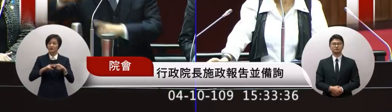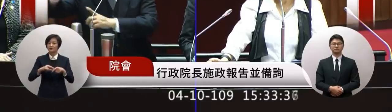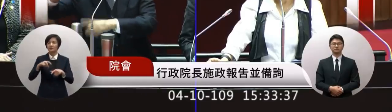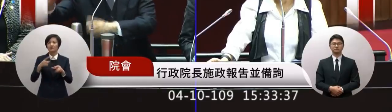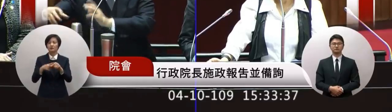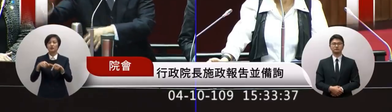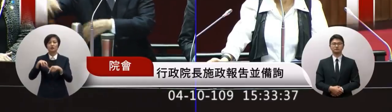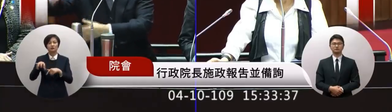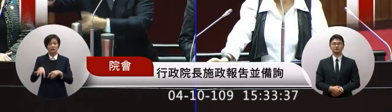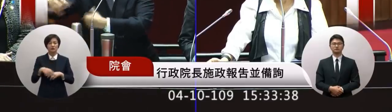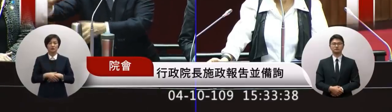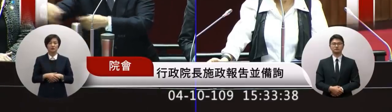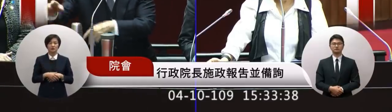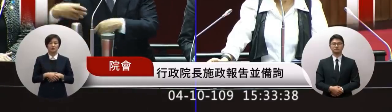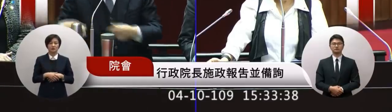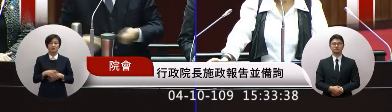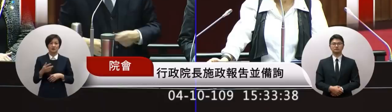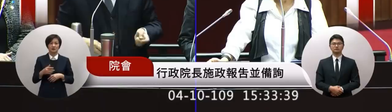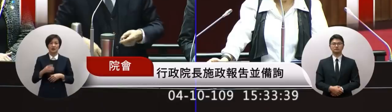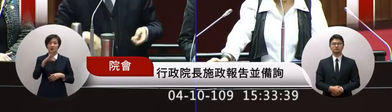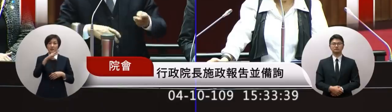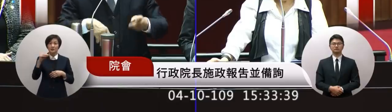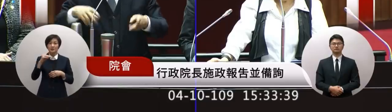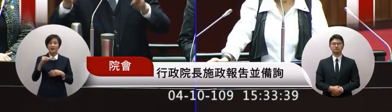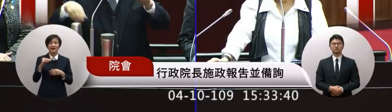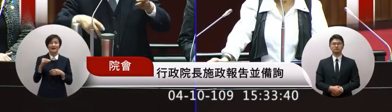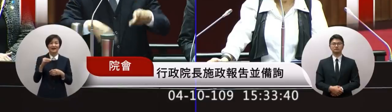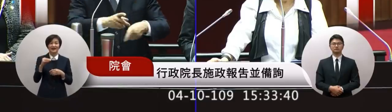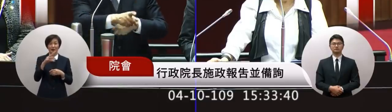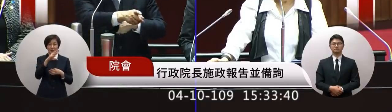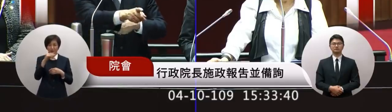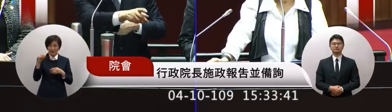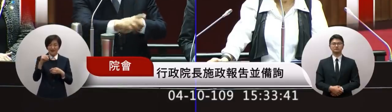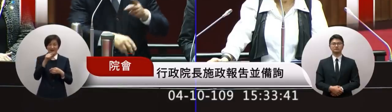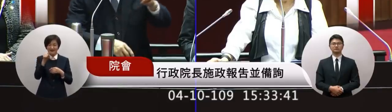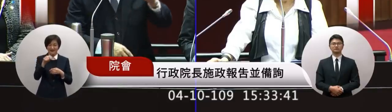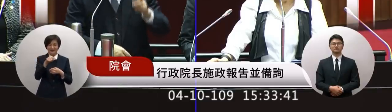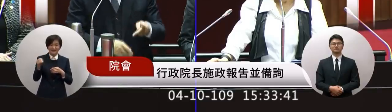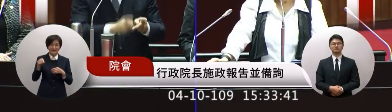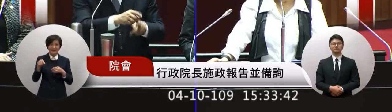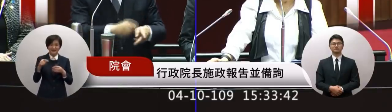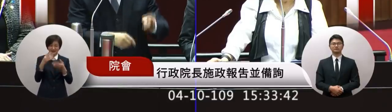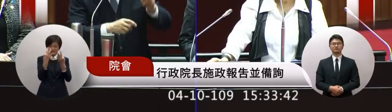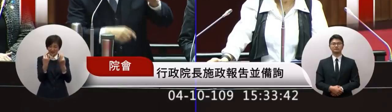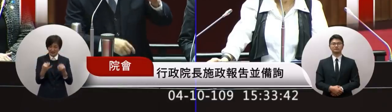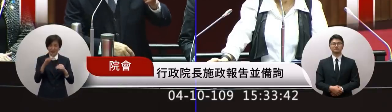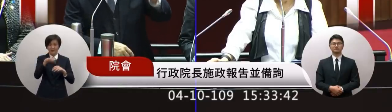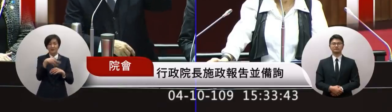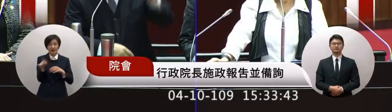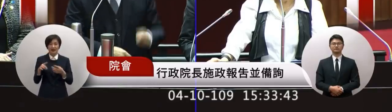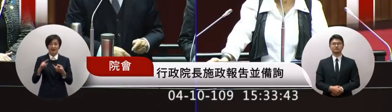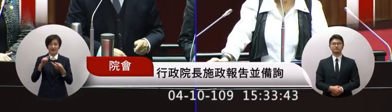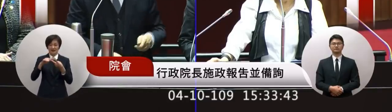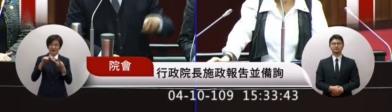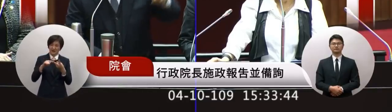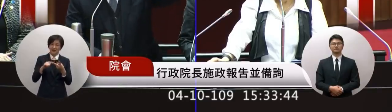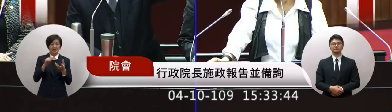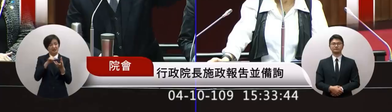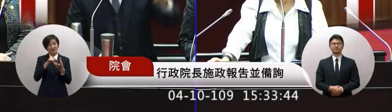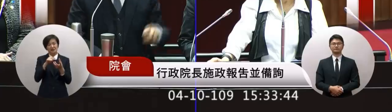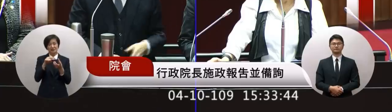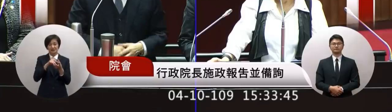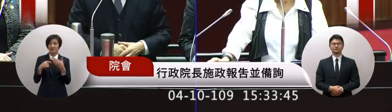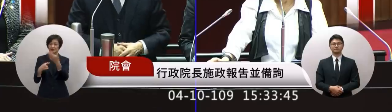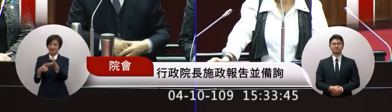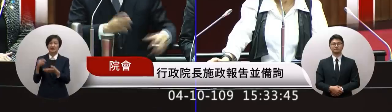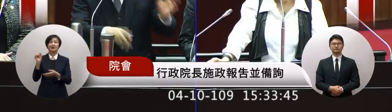是什么巴士量表要帮我们做假。第二个说不能给他手机，第三不能给他休息，他会去